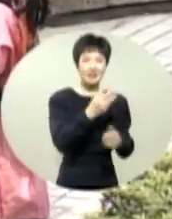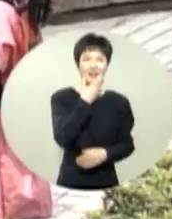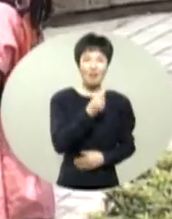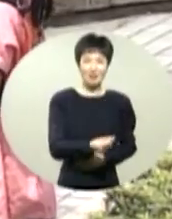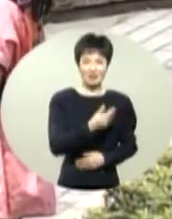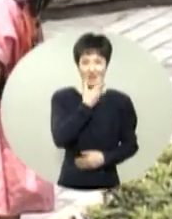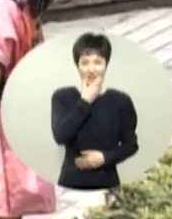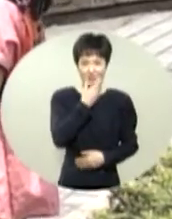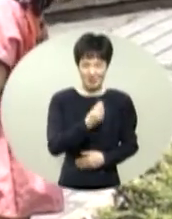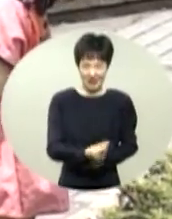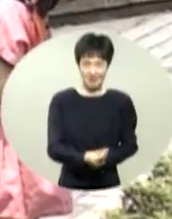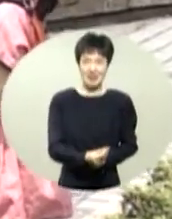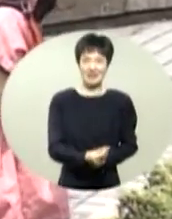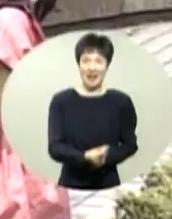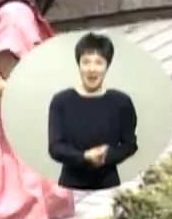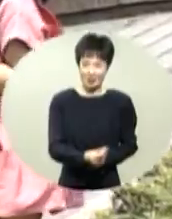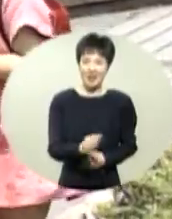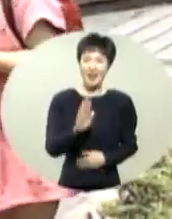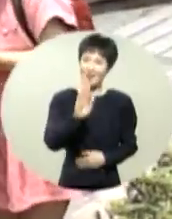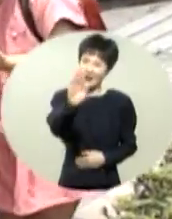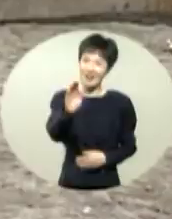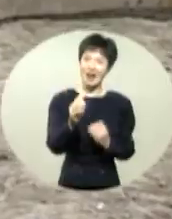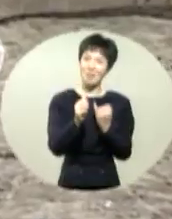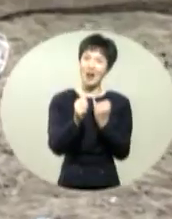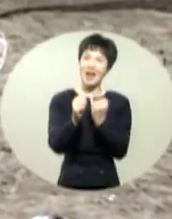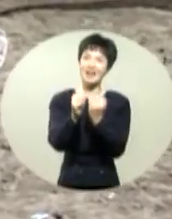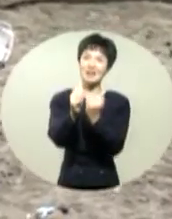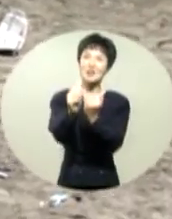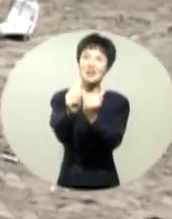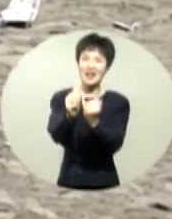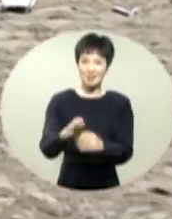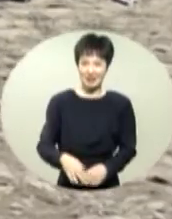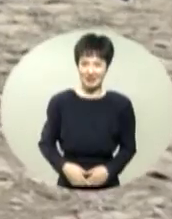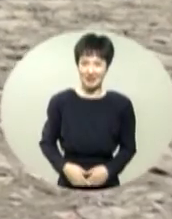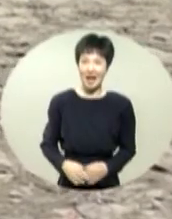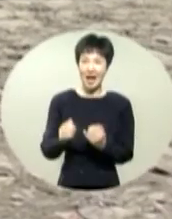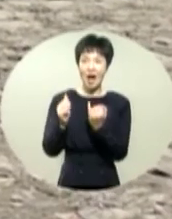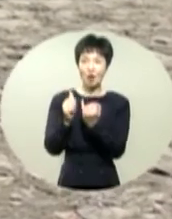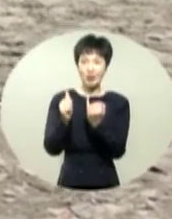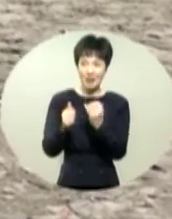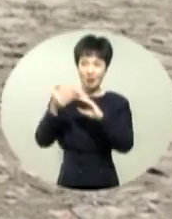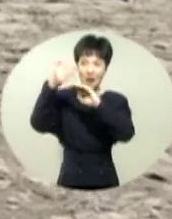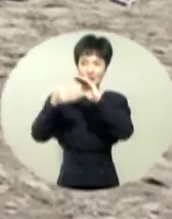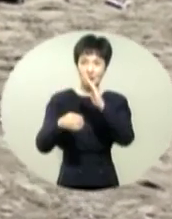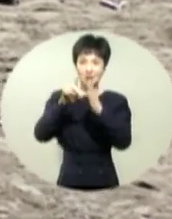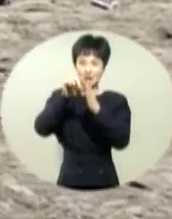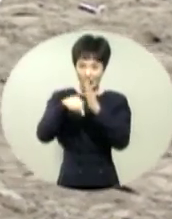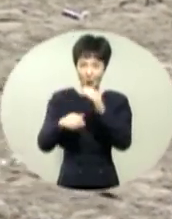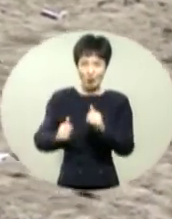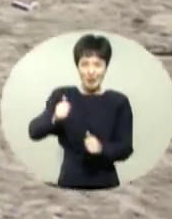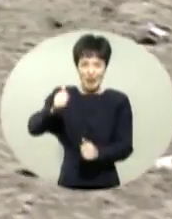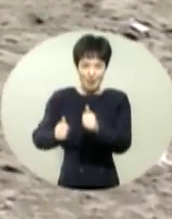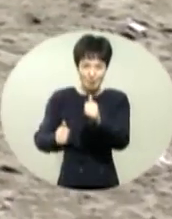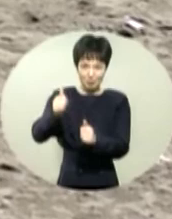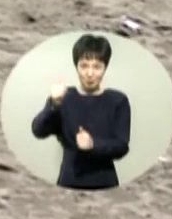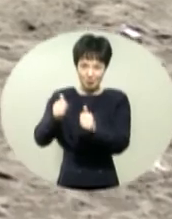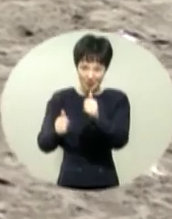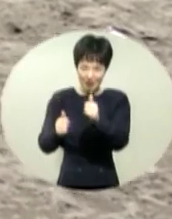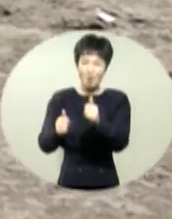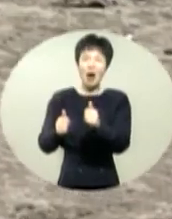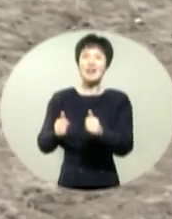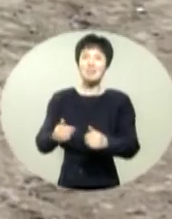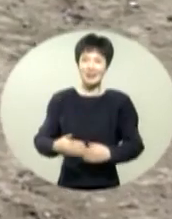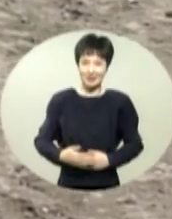までここまで来ましたのでね、平気でついていきます。 二人は写真を通しての良きライバルでもあります。 カメラを担い